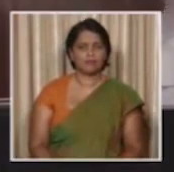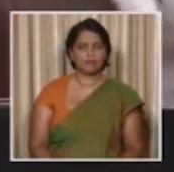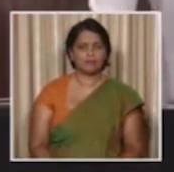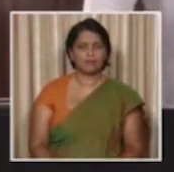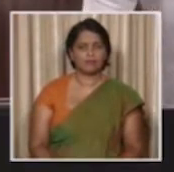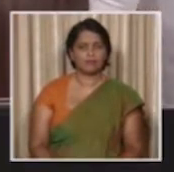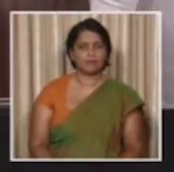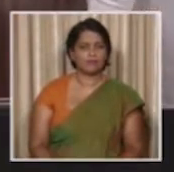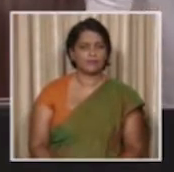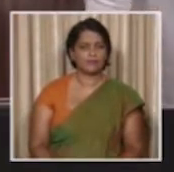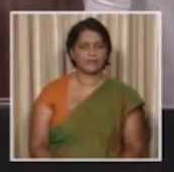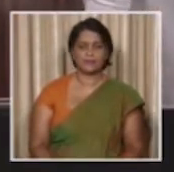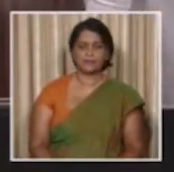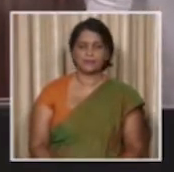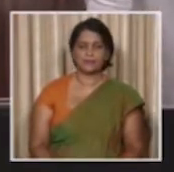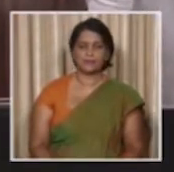मेतमा